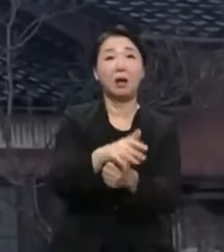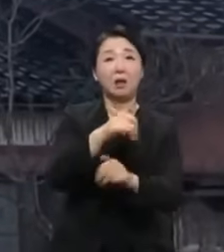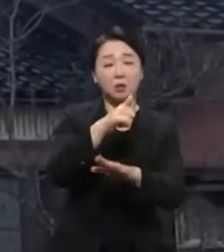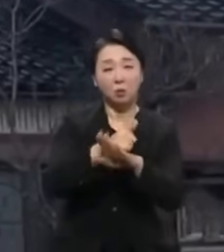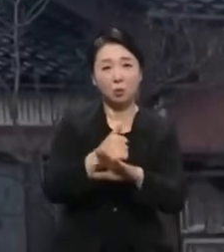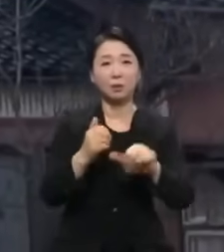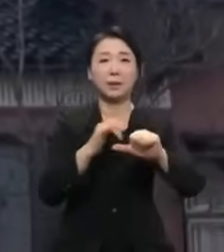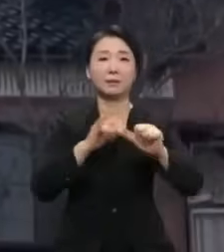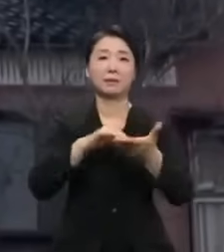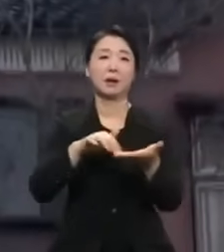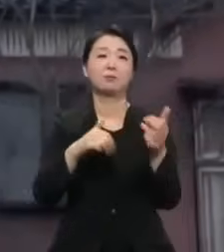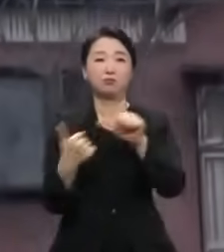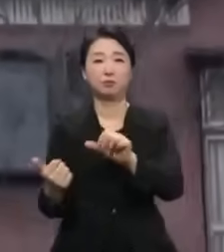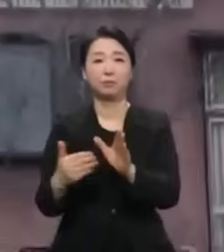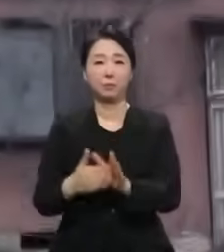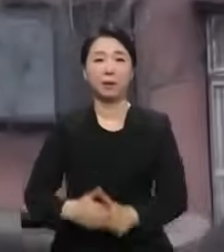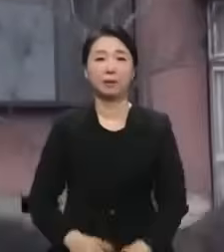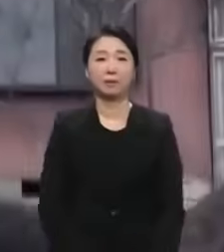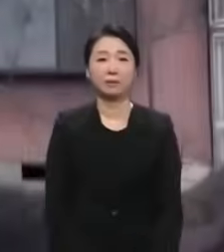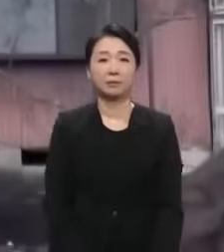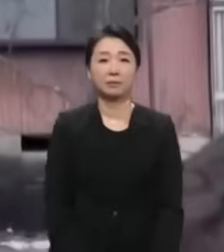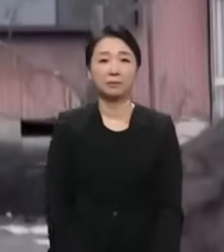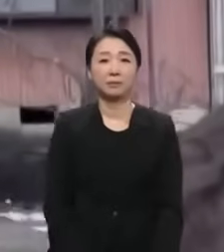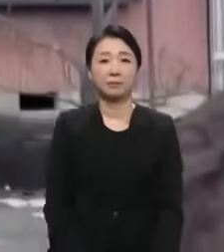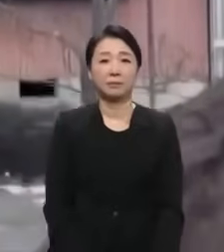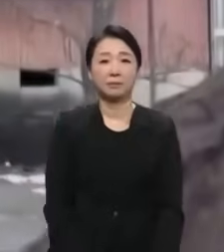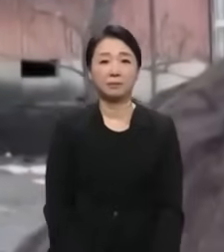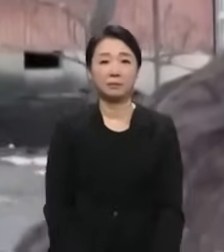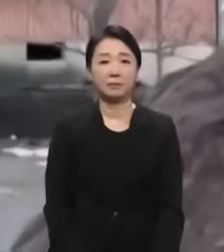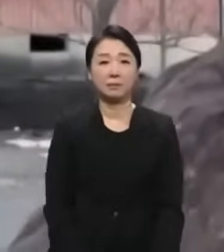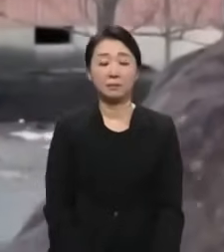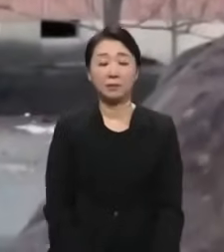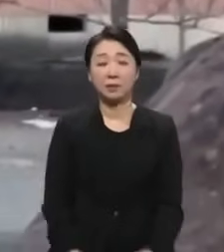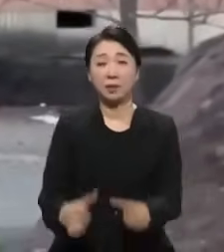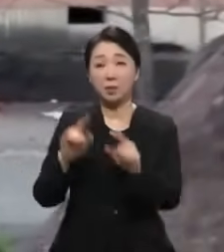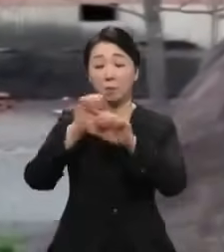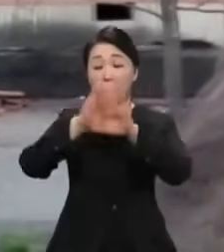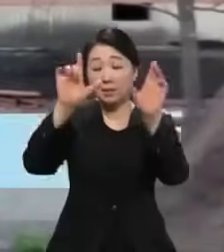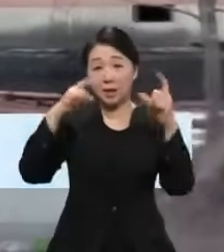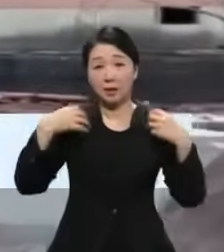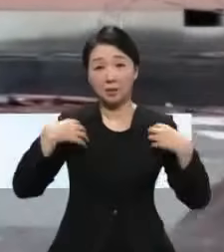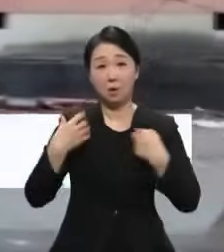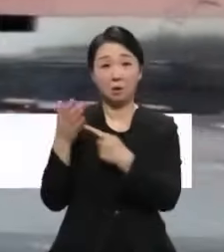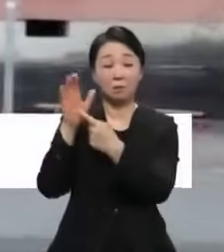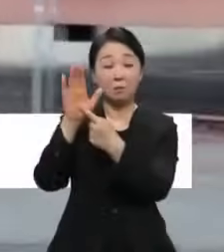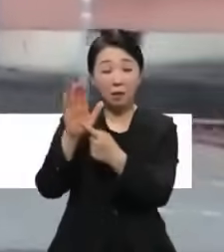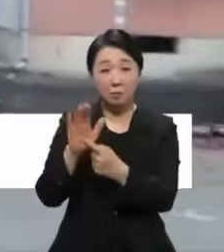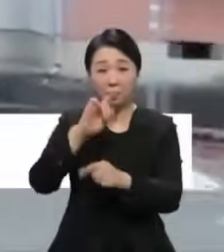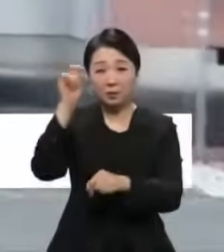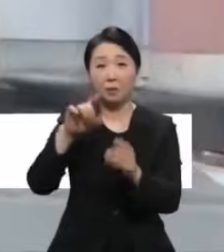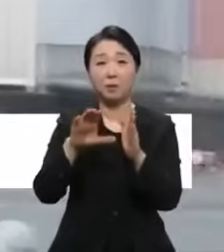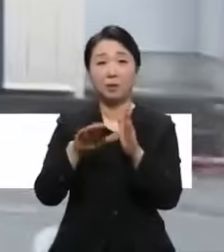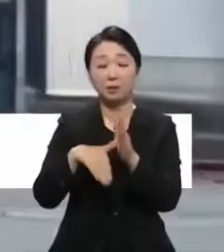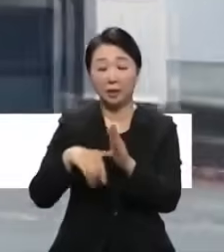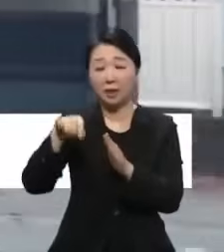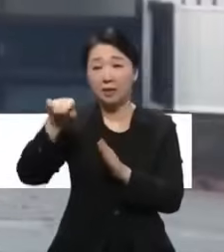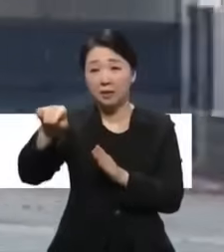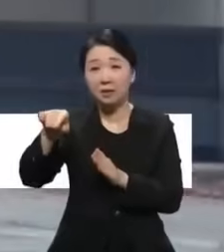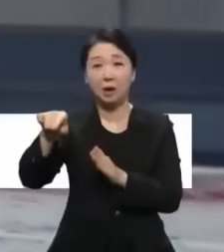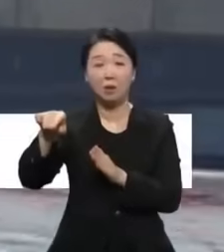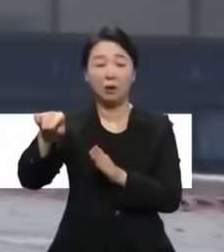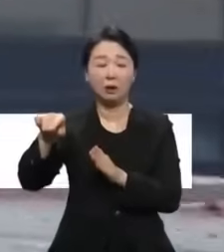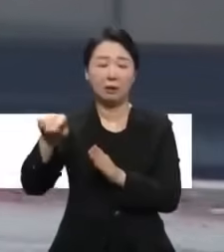5명이 사망했다라고 현지 언론들이 전했습니다. 일본 기상청은 오늘 새벽에 이시카와현에 내렸던 쓰나미